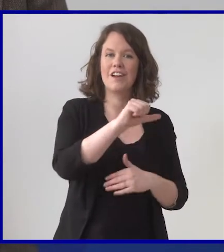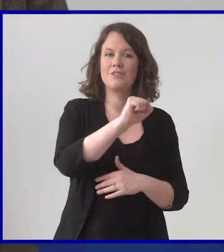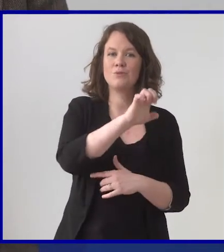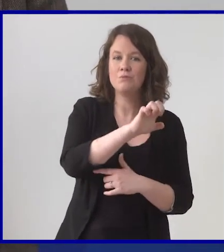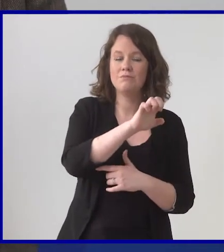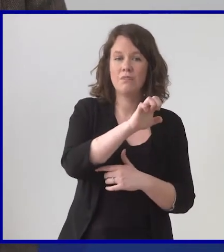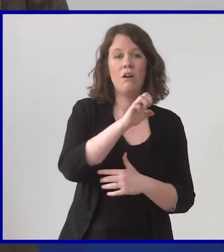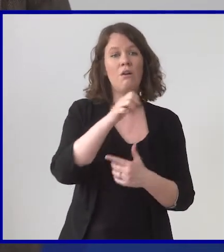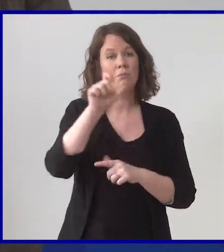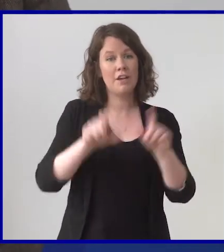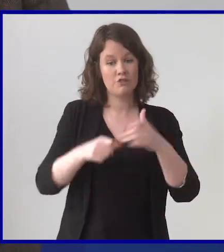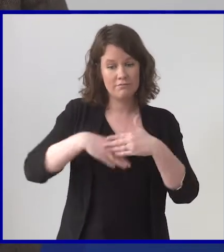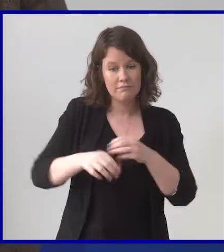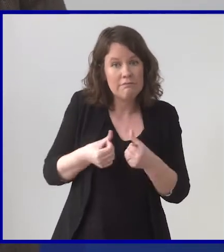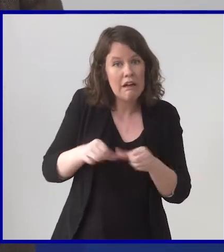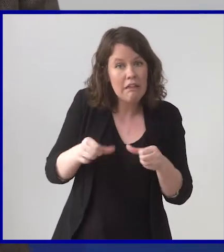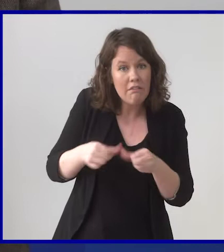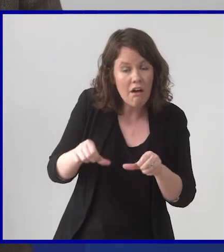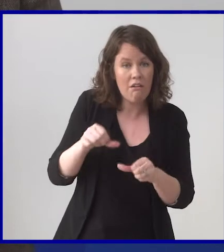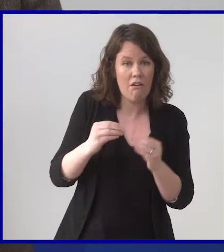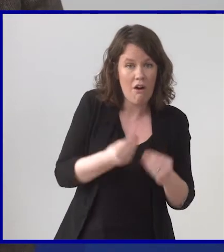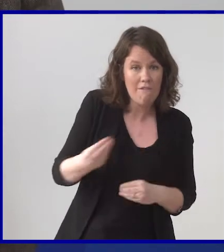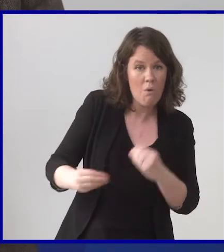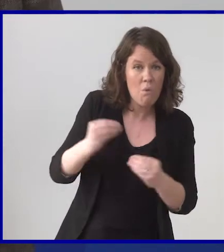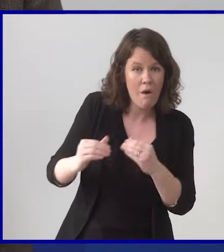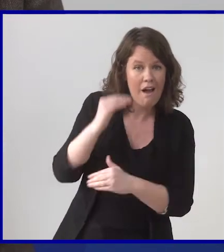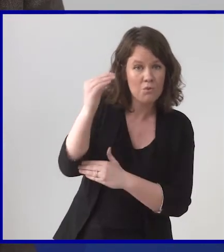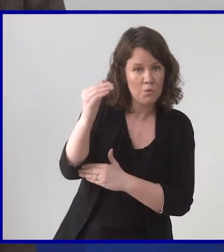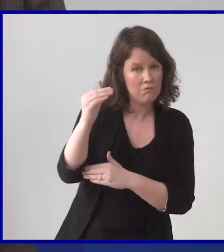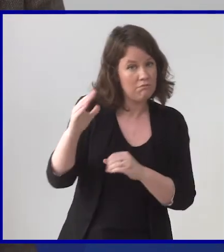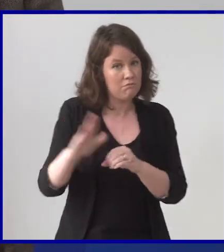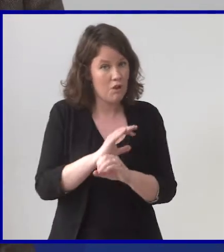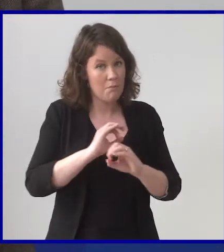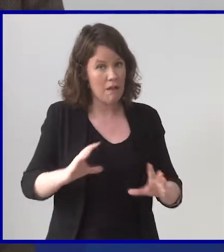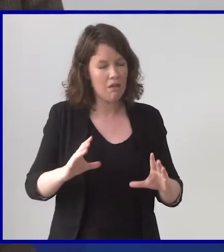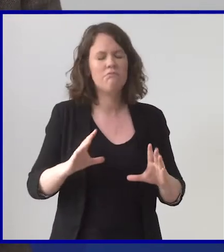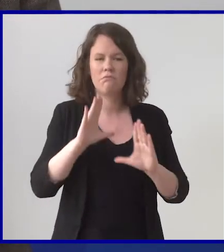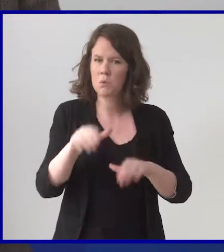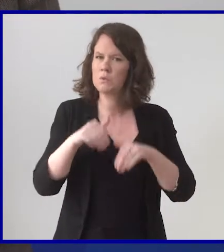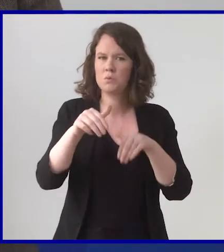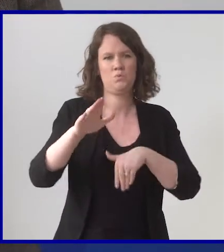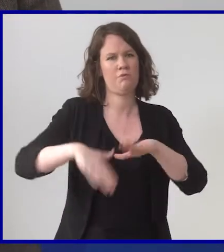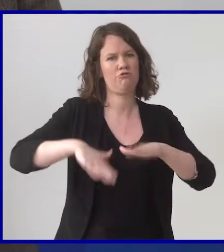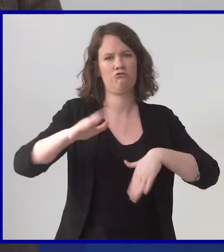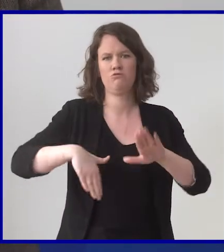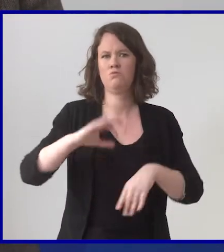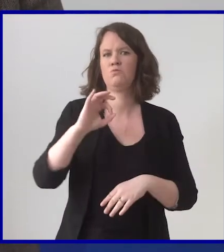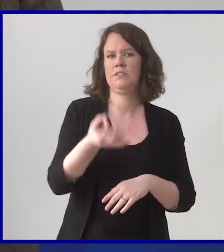sociale à l'enfance, les internats, enfants et adultes à temps complet sont maintenus en fonctionnement.